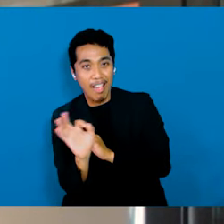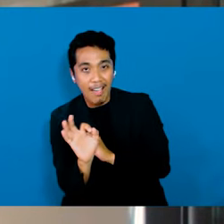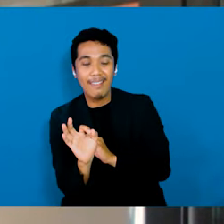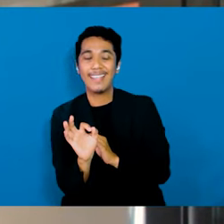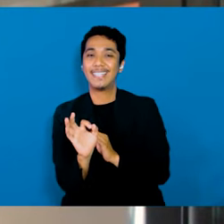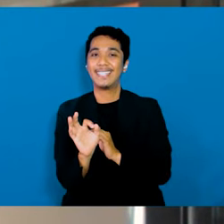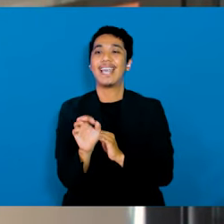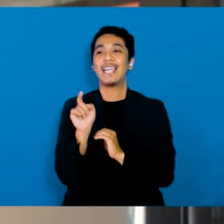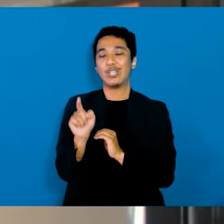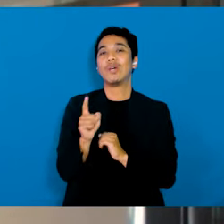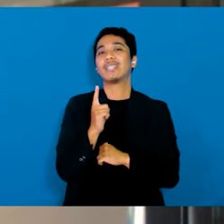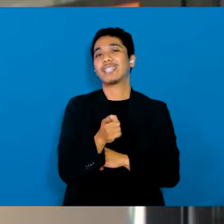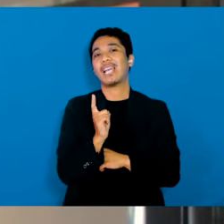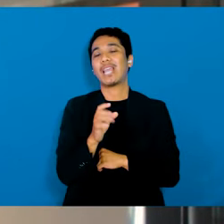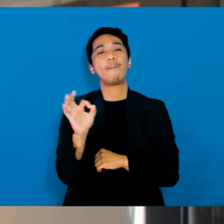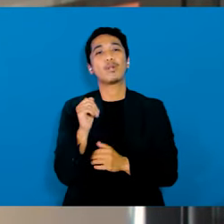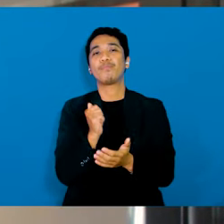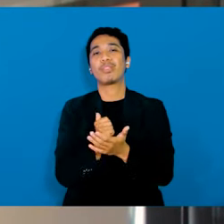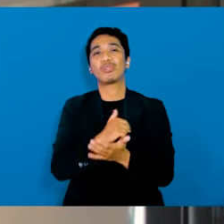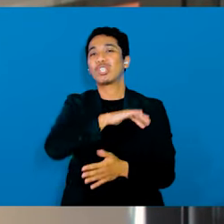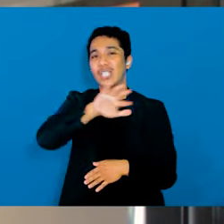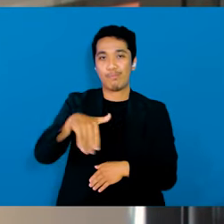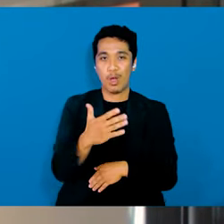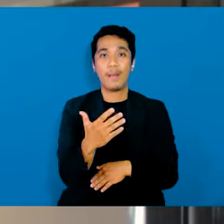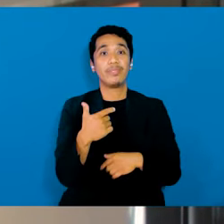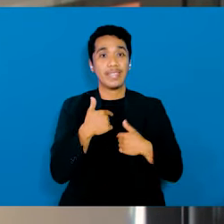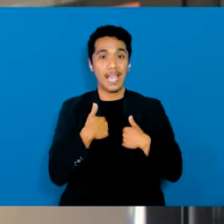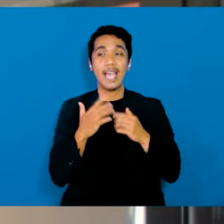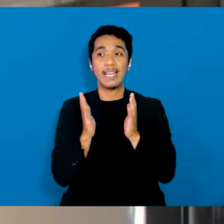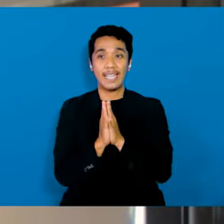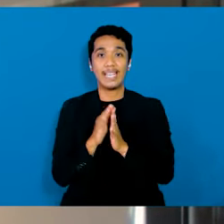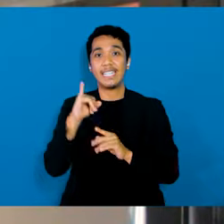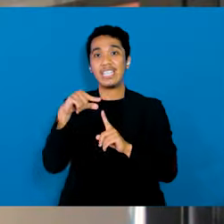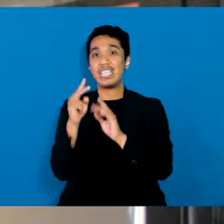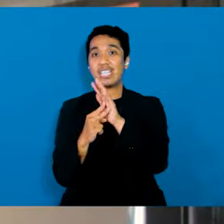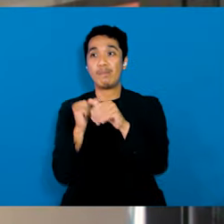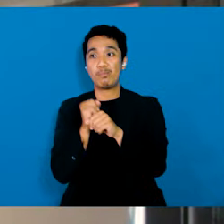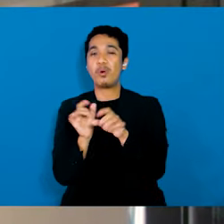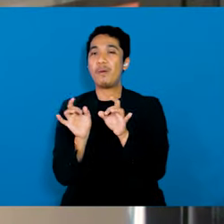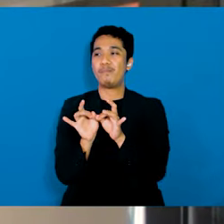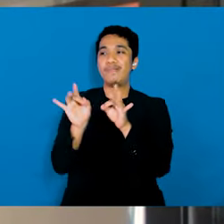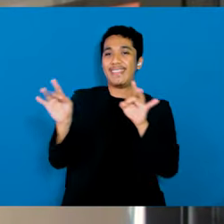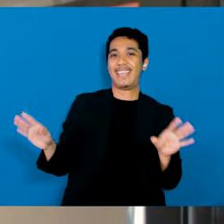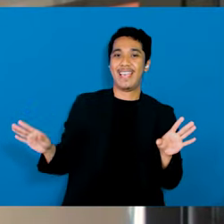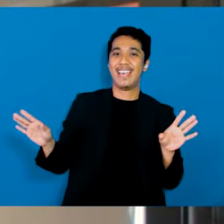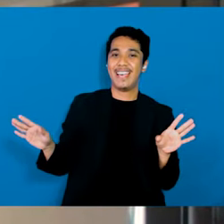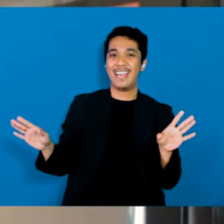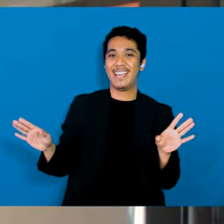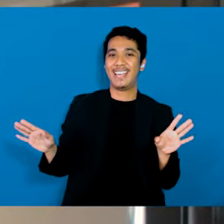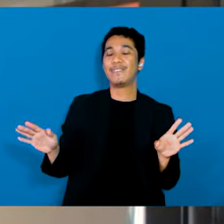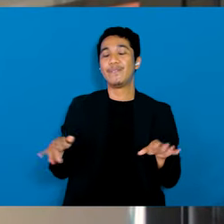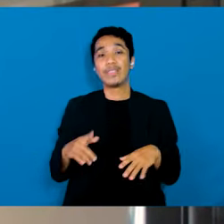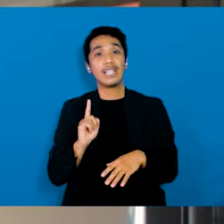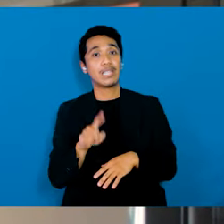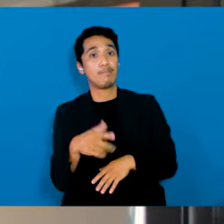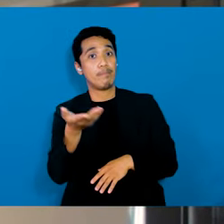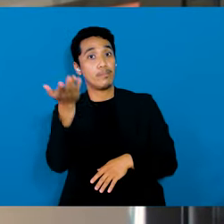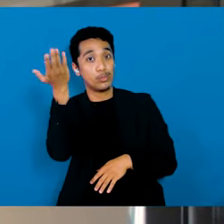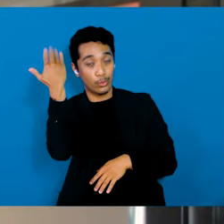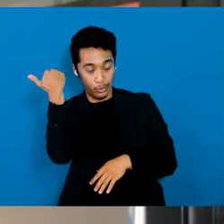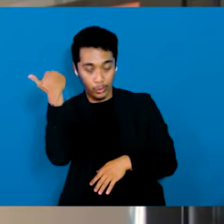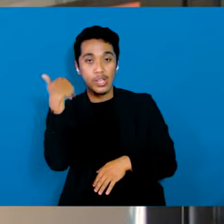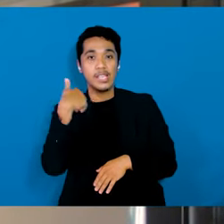diskriminasi dan sebagainya. Dan itu ternyata tidak semua. Saya dan Mbak Ipung ternyata beda, sangat beda. Karena waktu itu